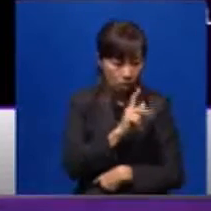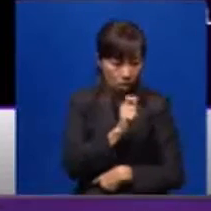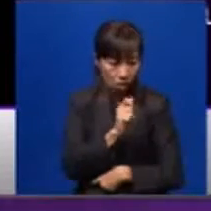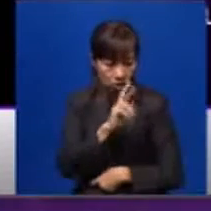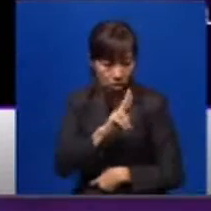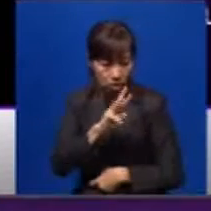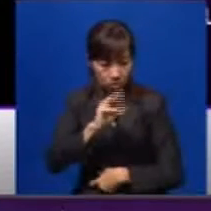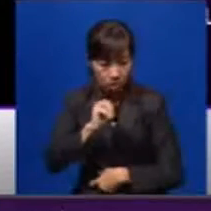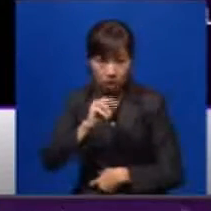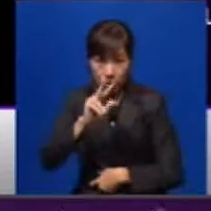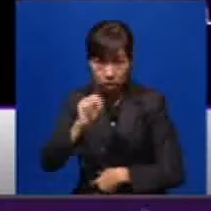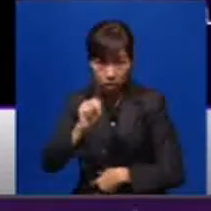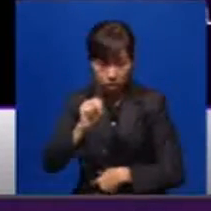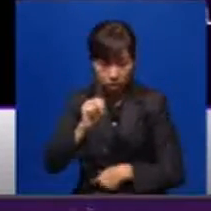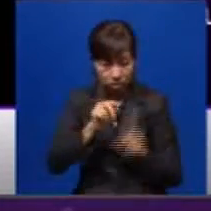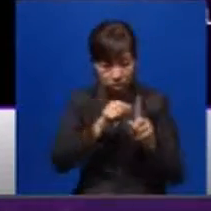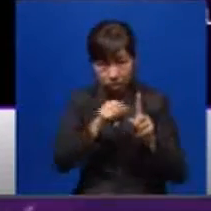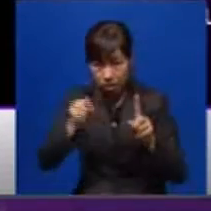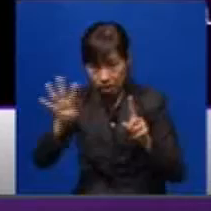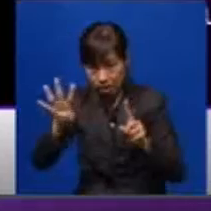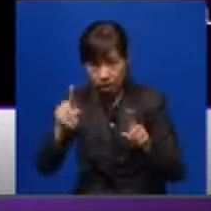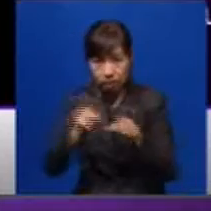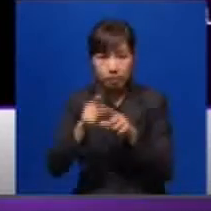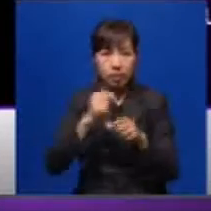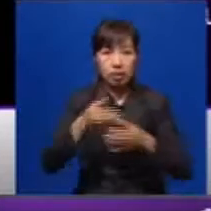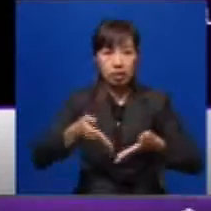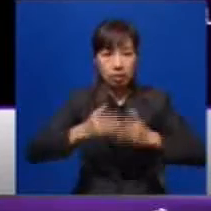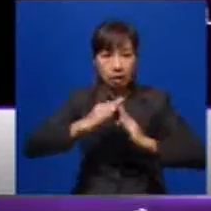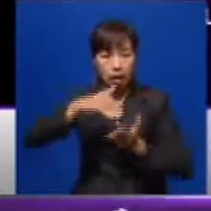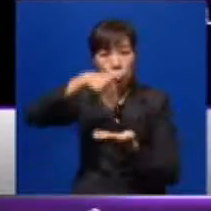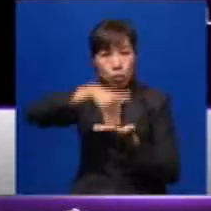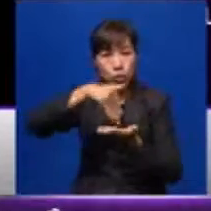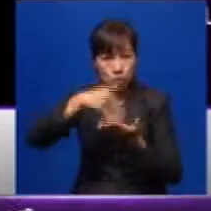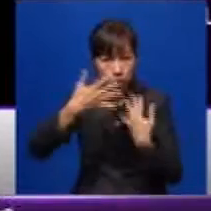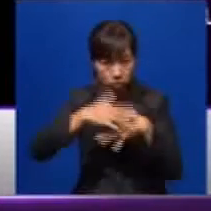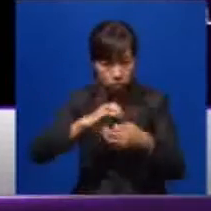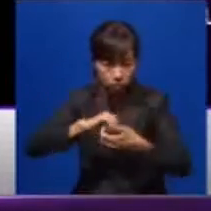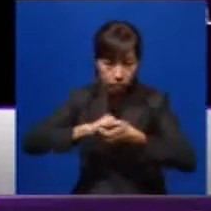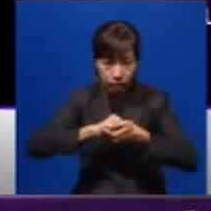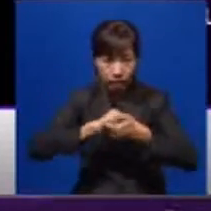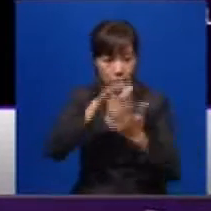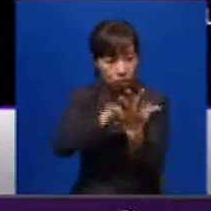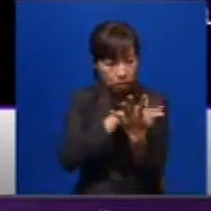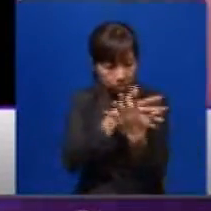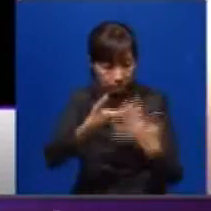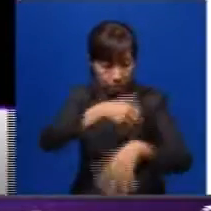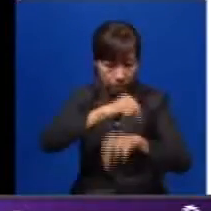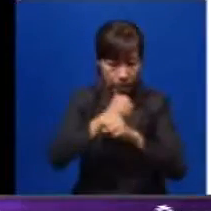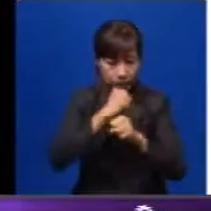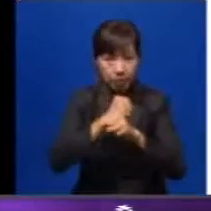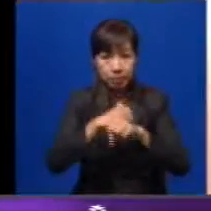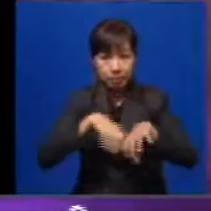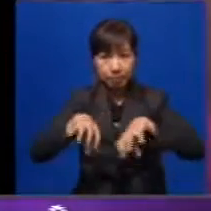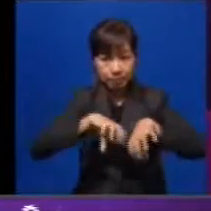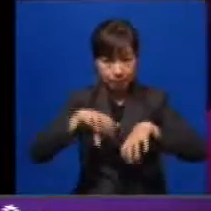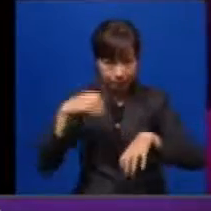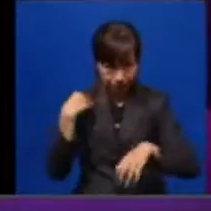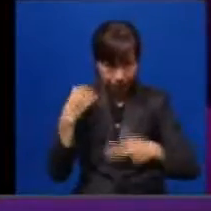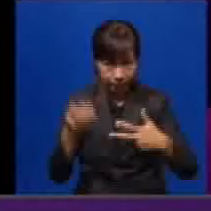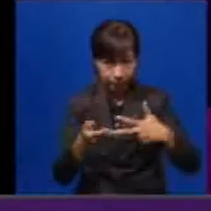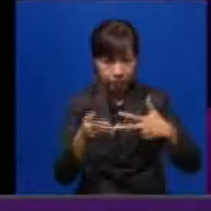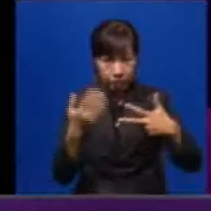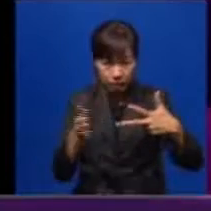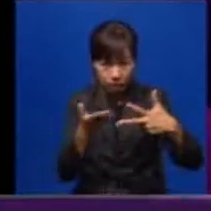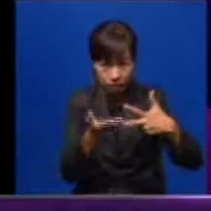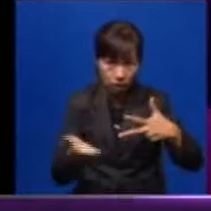ตั้งศูนย์กำหนดรวบรวมข้อมูลและแผนการปฏิบัติเพื่อดำเนินการในพื้นที่รับผิดชอบจากนั้นในขั้น